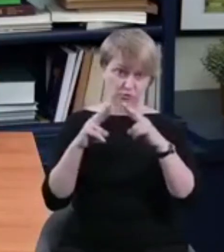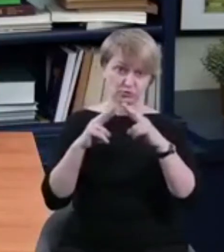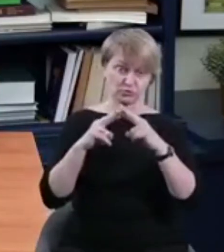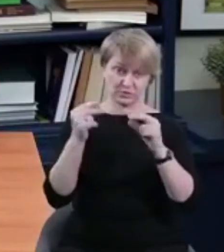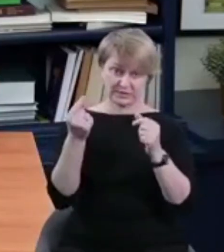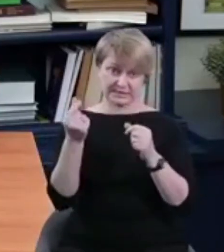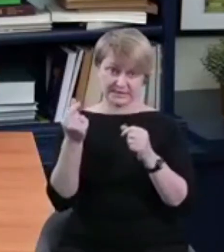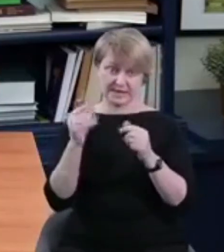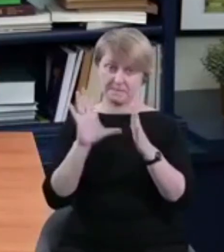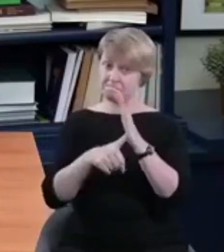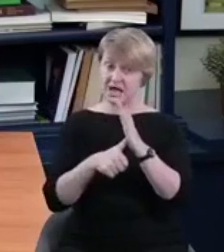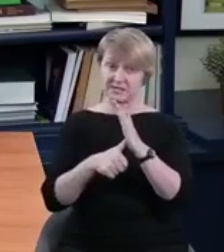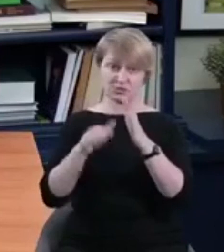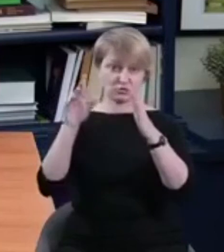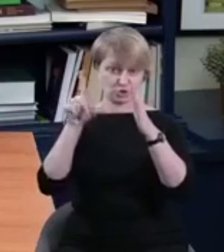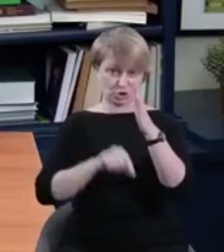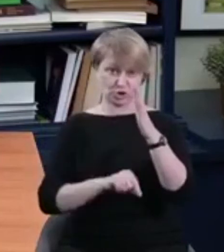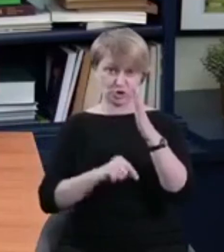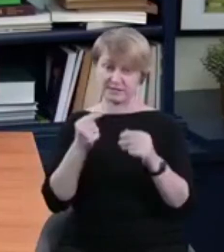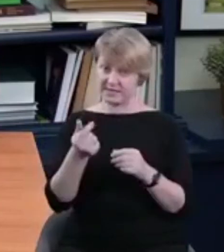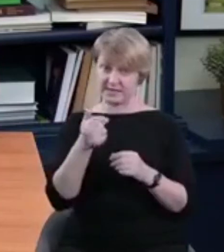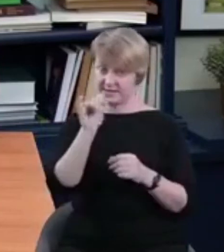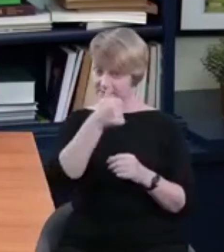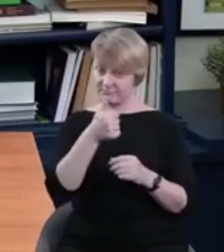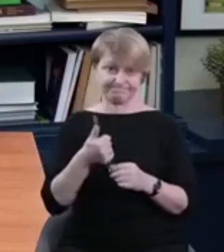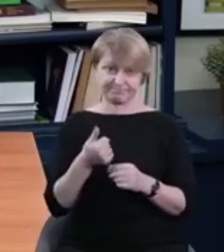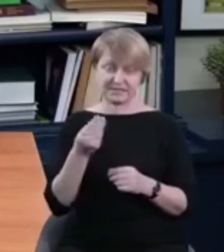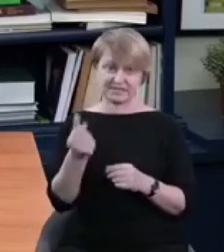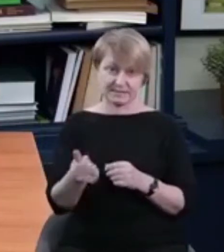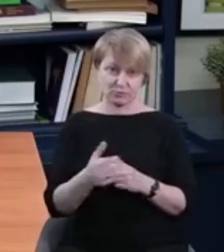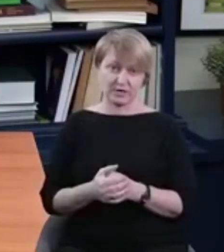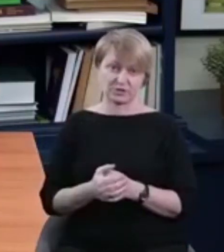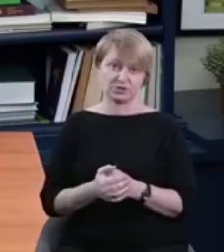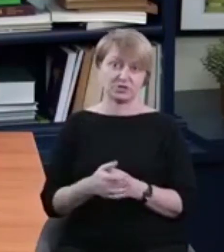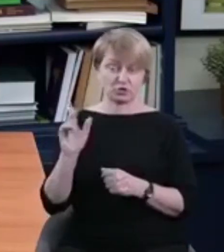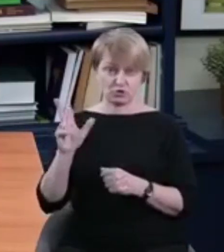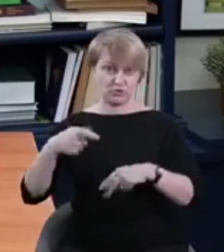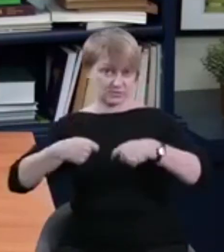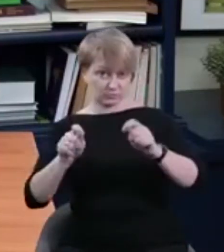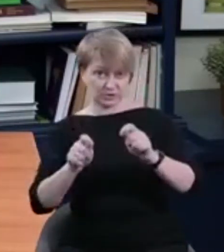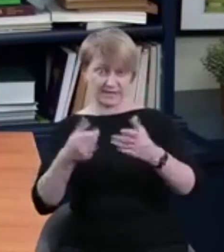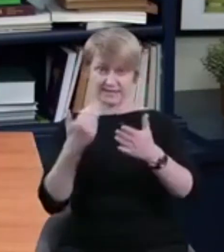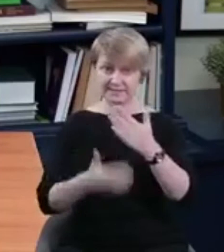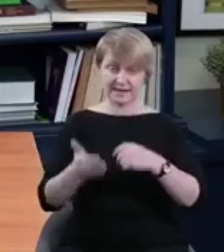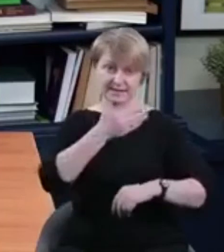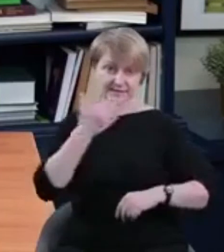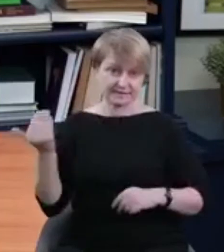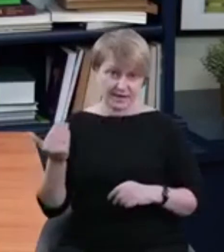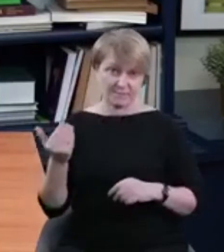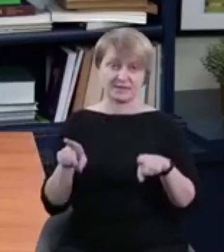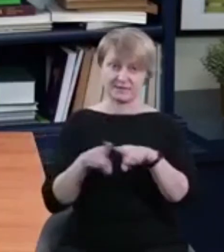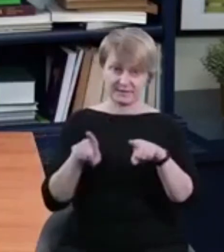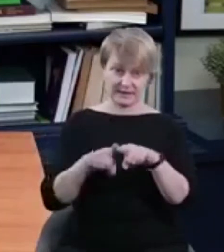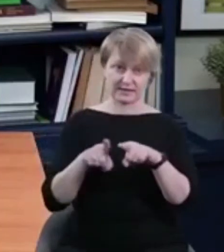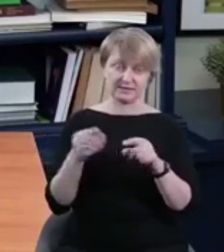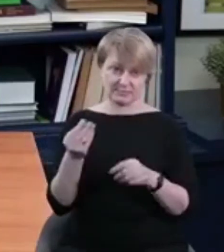natomiast niższej cenie może zapłacić musi zapłacić taką cenę więc sprzedający w tym wypadku nie jest trudne bo bo trafia do niego takie same